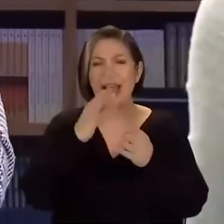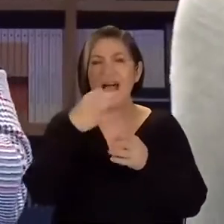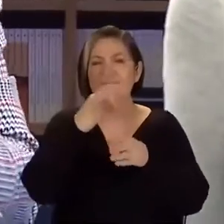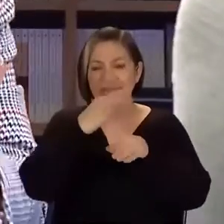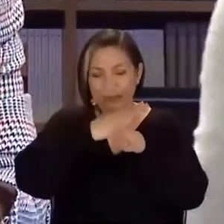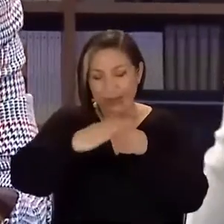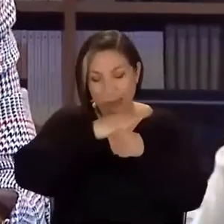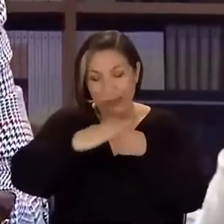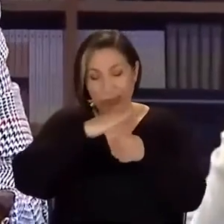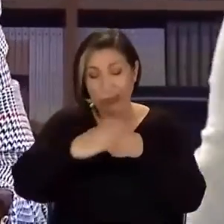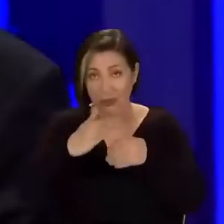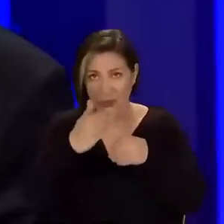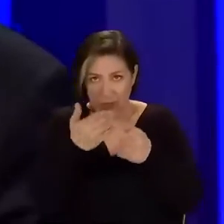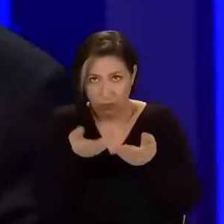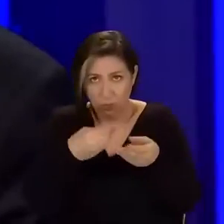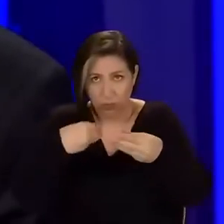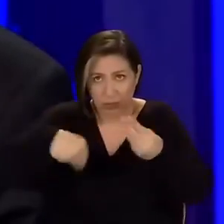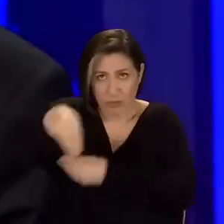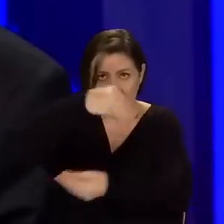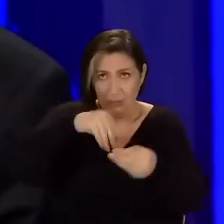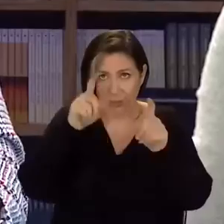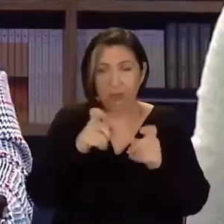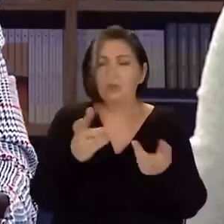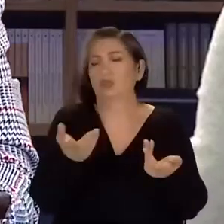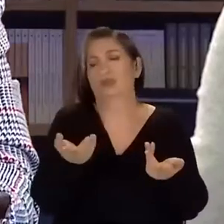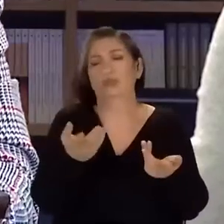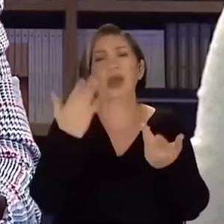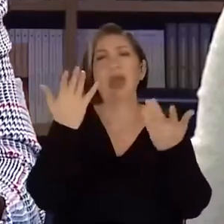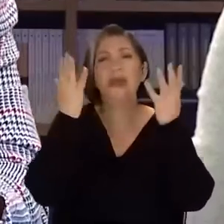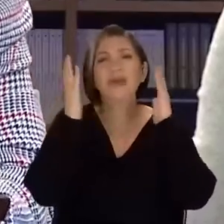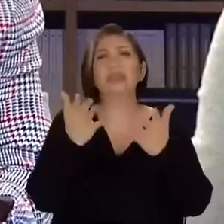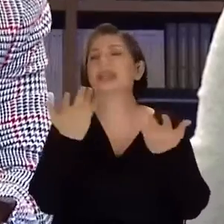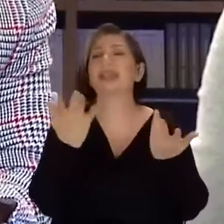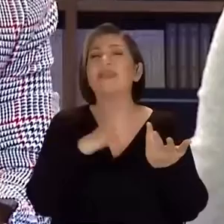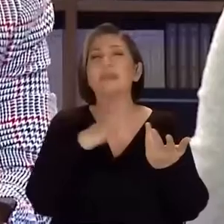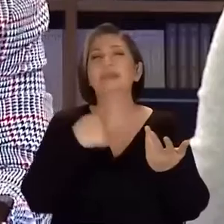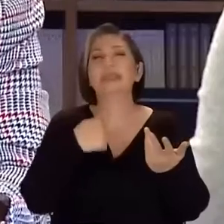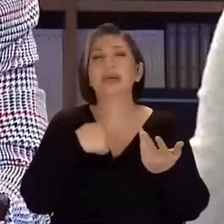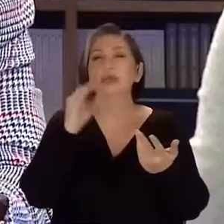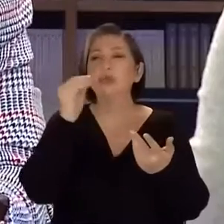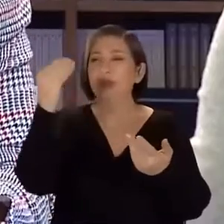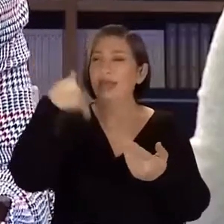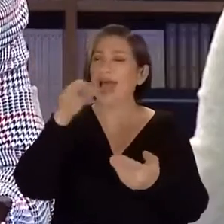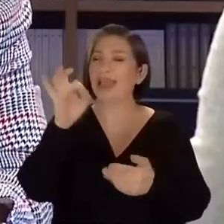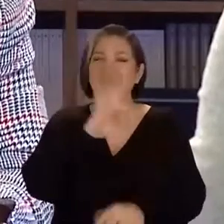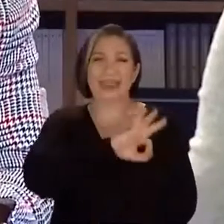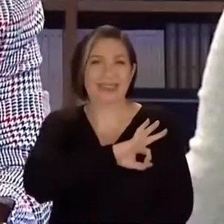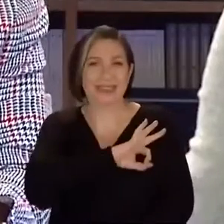da şey yaparak herhalde bunu kullanacak hali yok. Evet. Bizdeki en yaygın kullanım işte çocuğa gelen